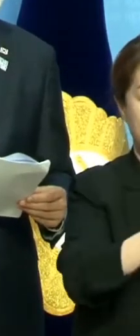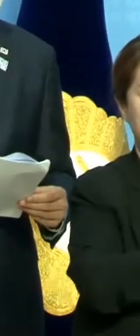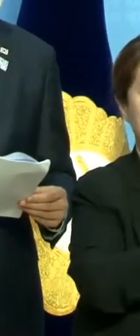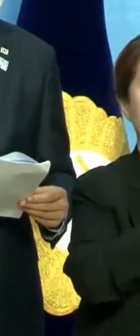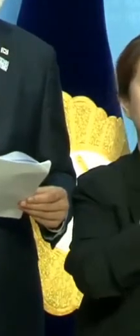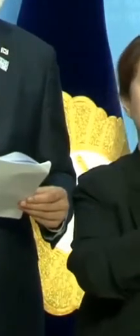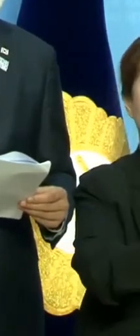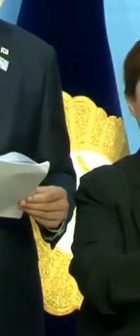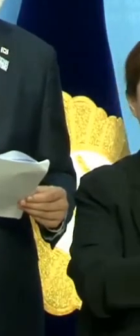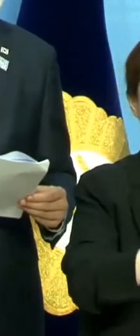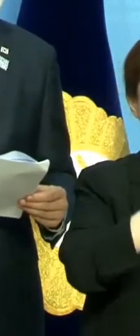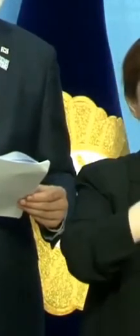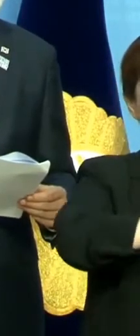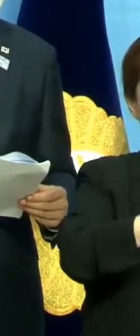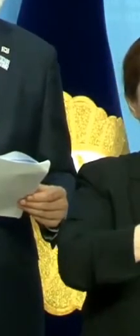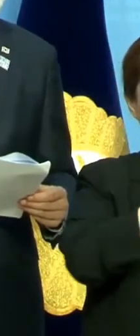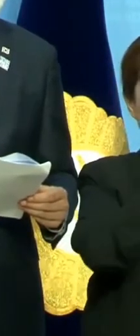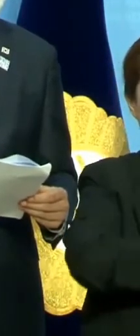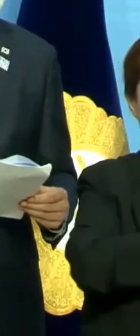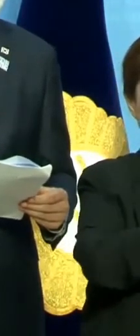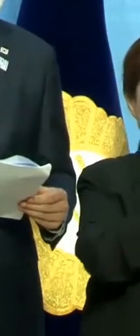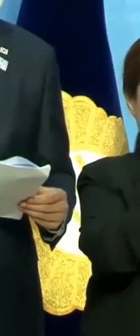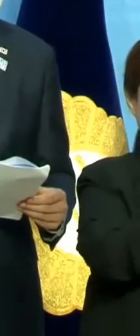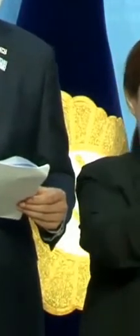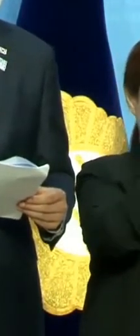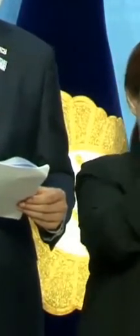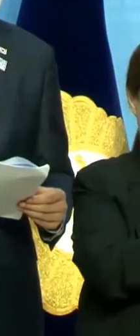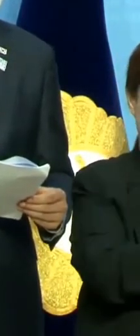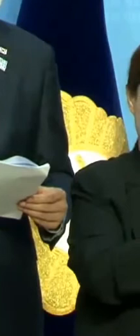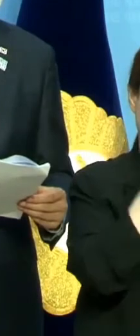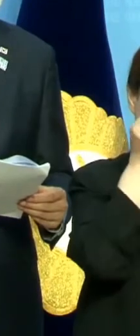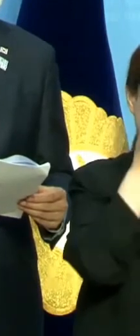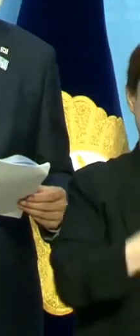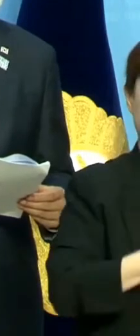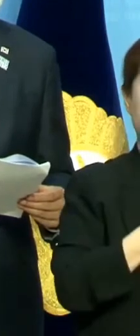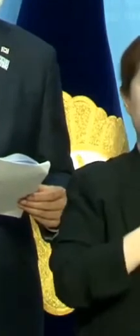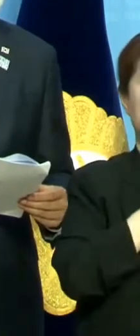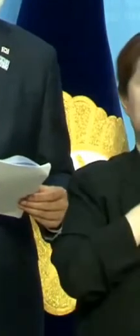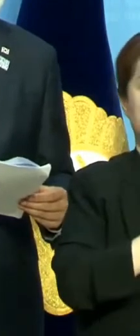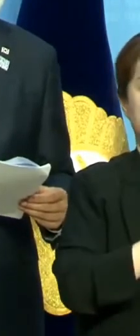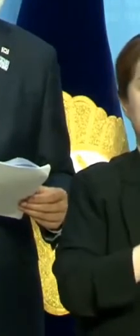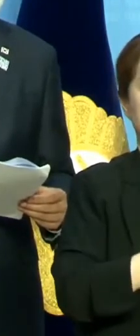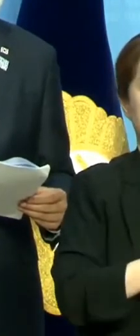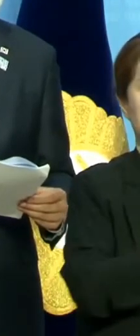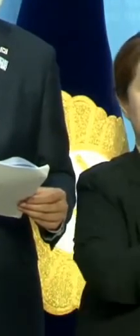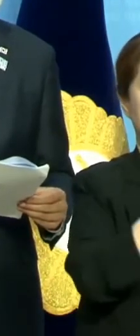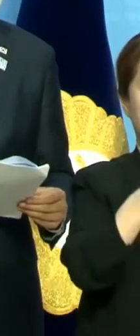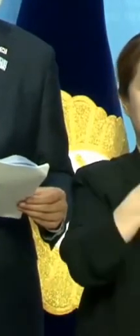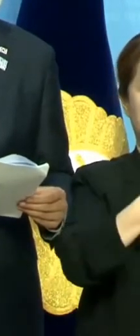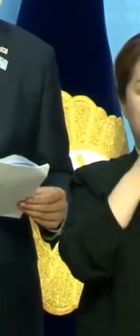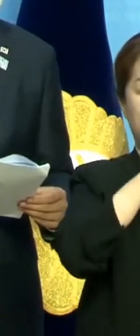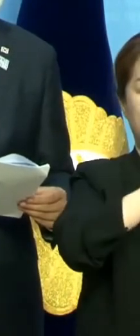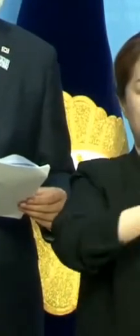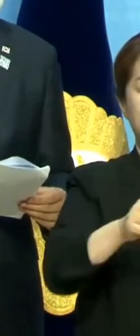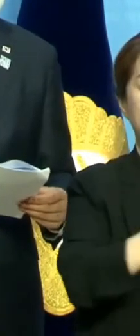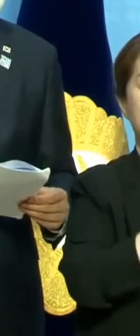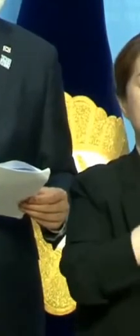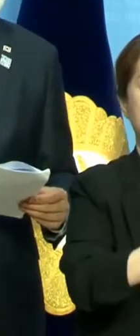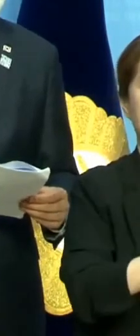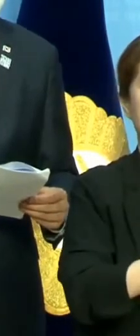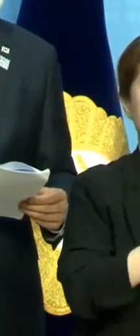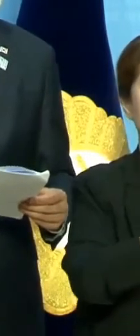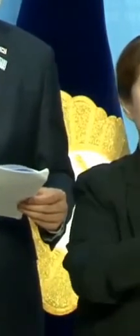계약 해지 뒤 임의 탈퇴를 할 수 있다는 규정이 있을 리가 없다. 계약 해지한 선수를 임의 탈퇴로 묶어두는 건